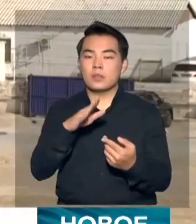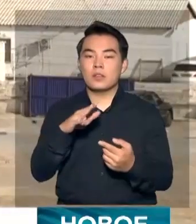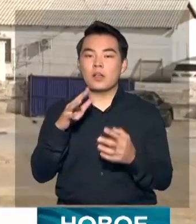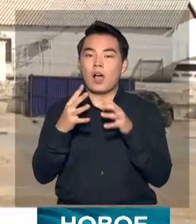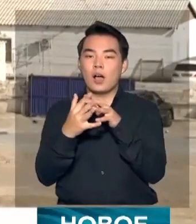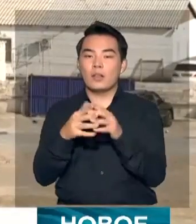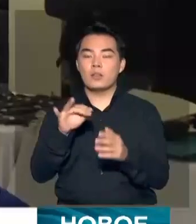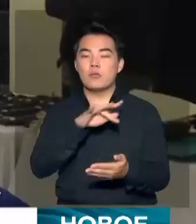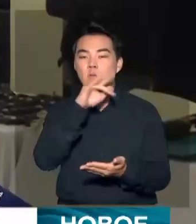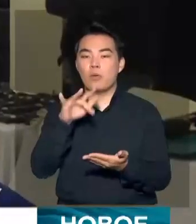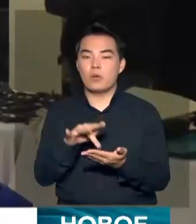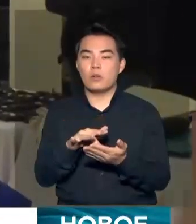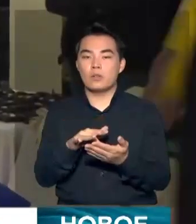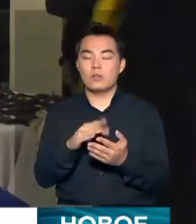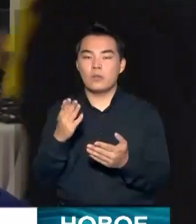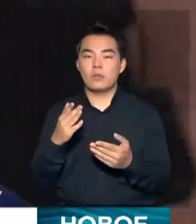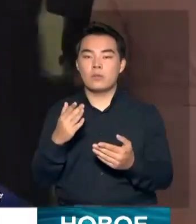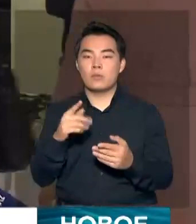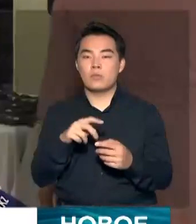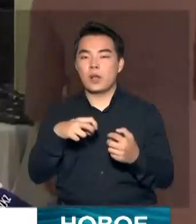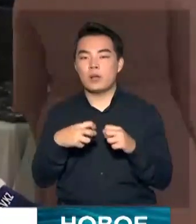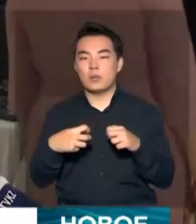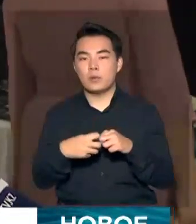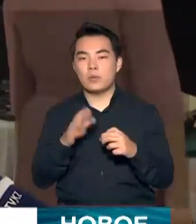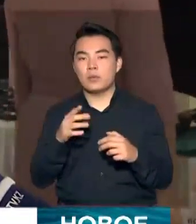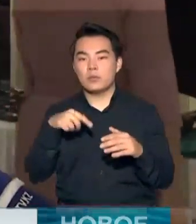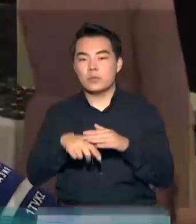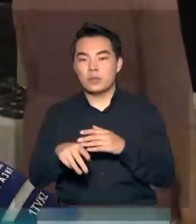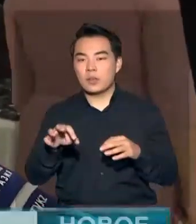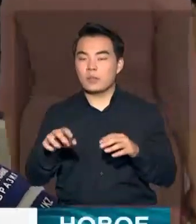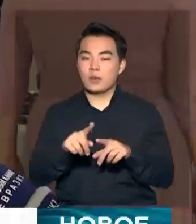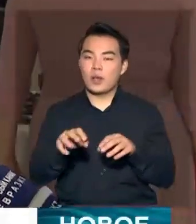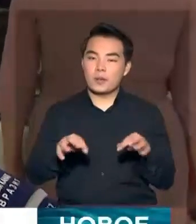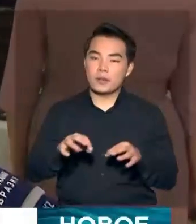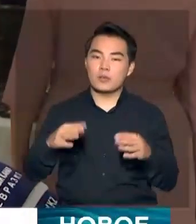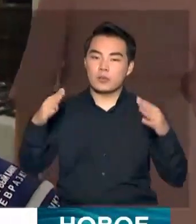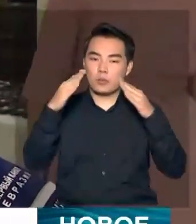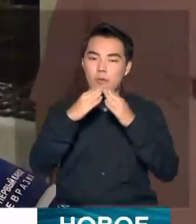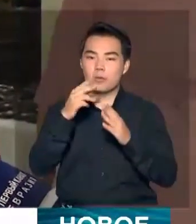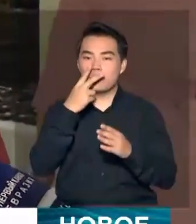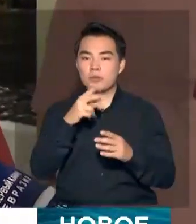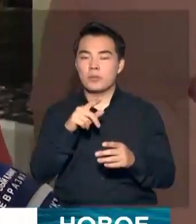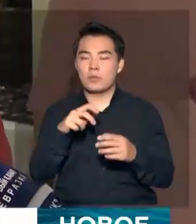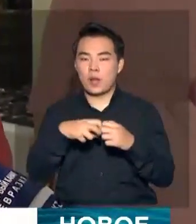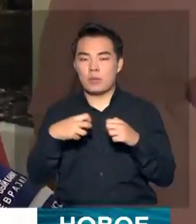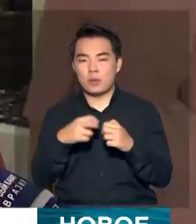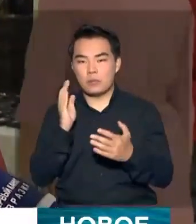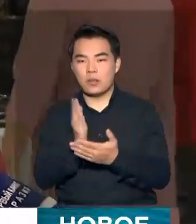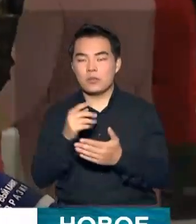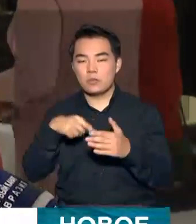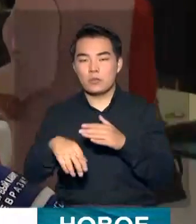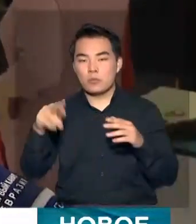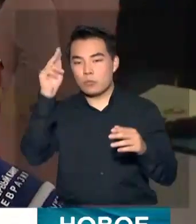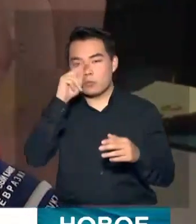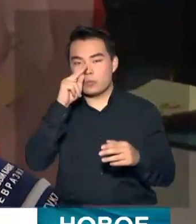и даже города. Это и инфраструктура, это и уровень социальных объектов на селе сегодня, это уровень